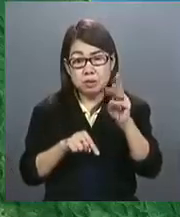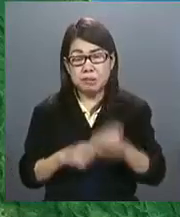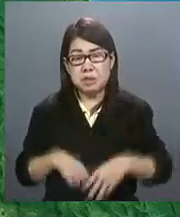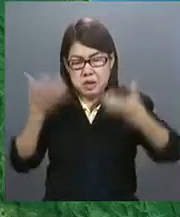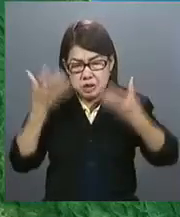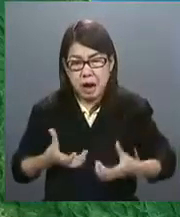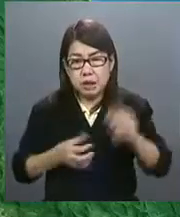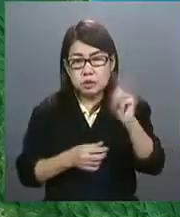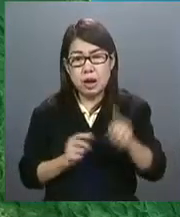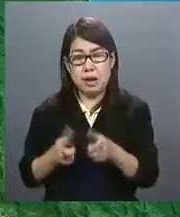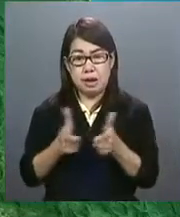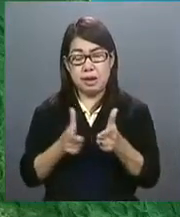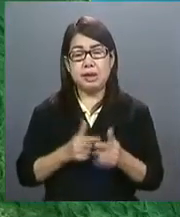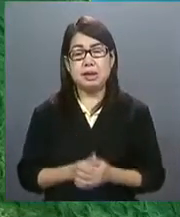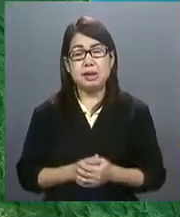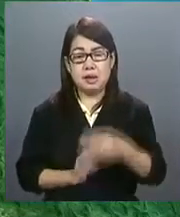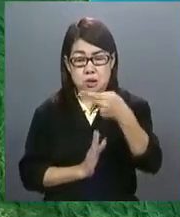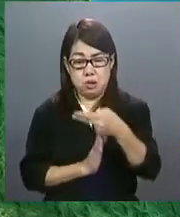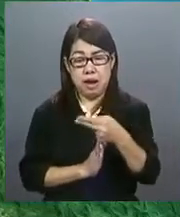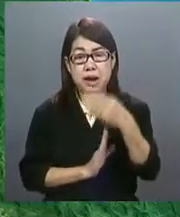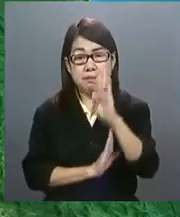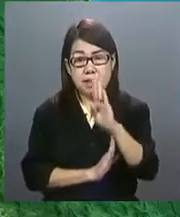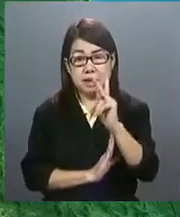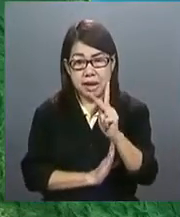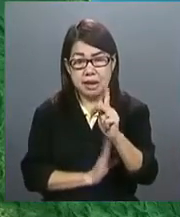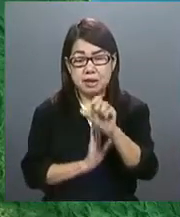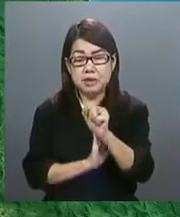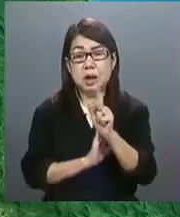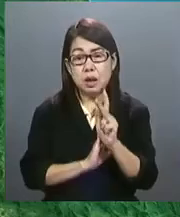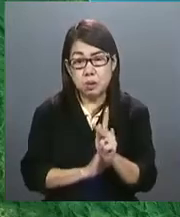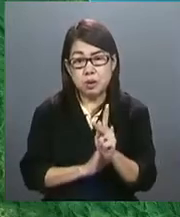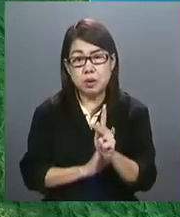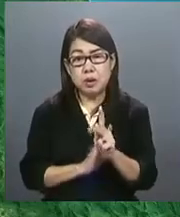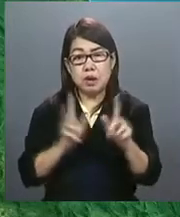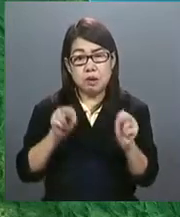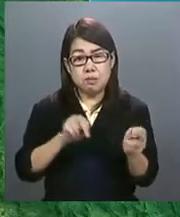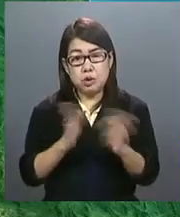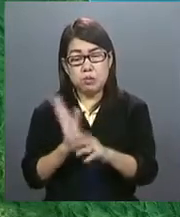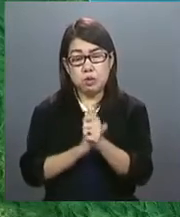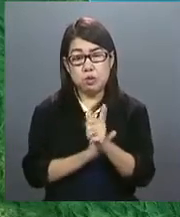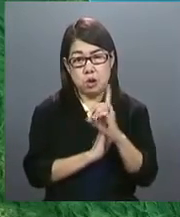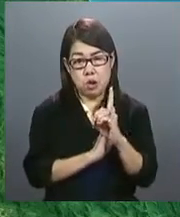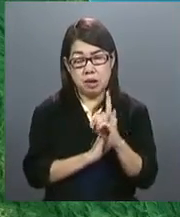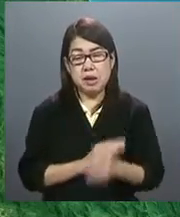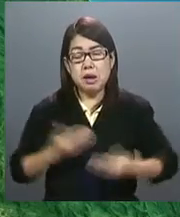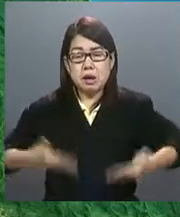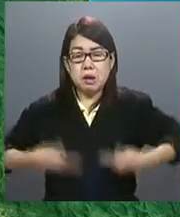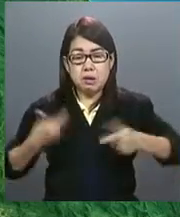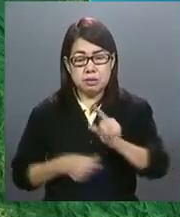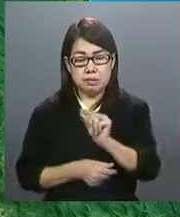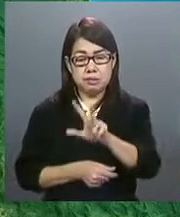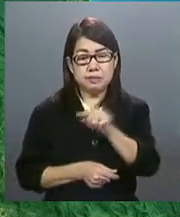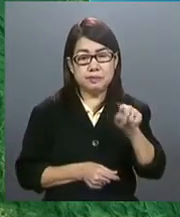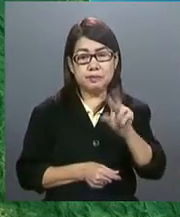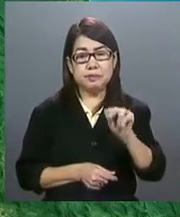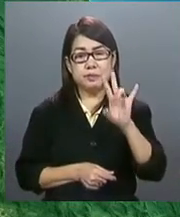ที่บริเวณจังหวัดเลยหนองคายบึงกาฬสกลนครนครพนมและอุดรธานีอุณหภูมิระหว่าง